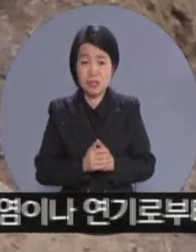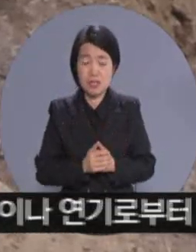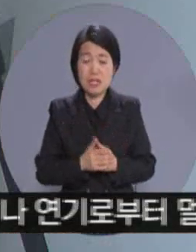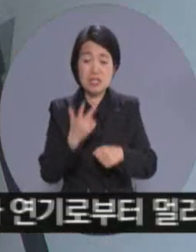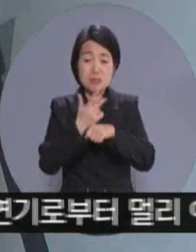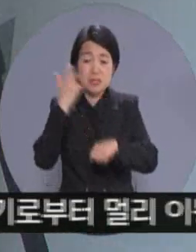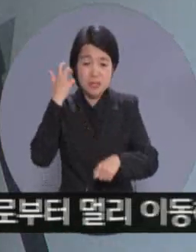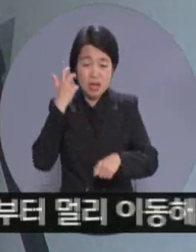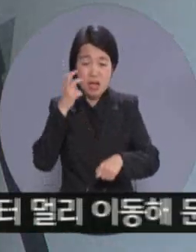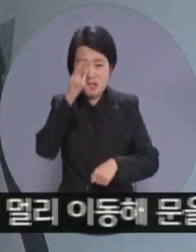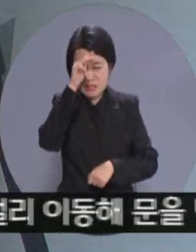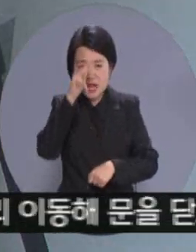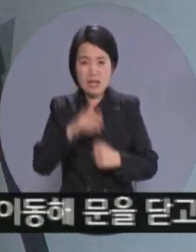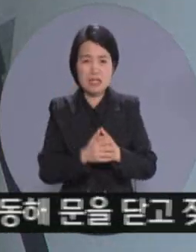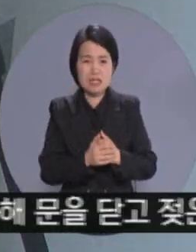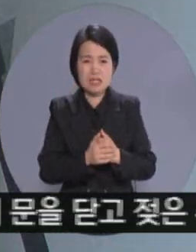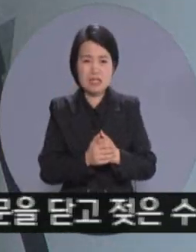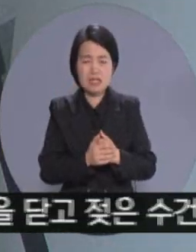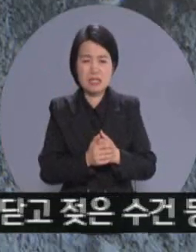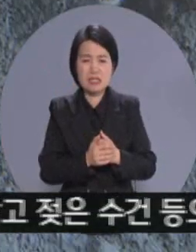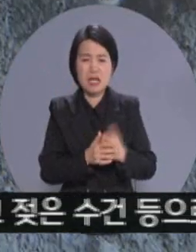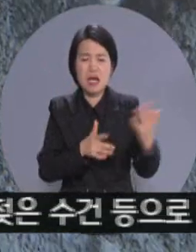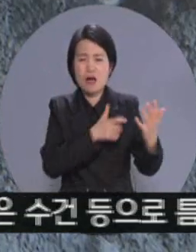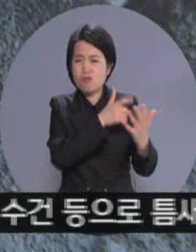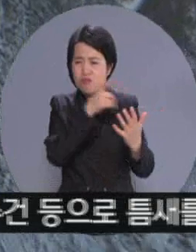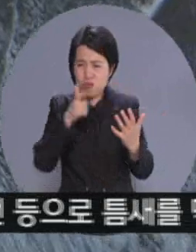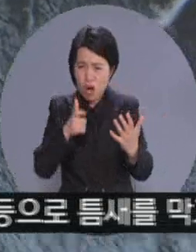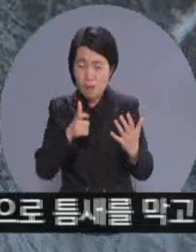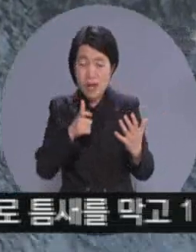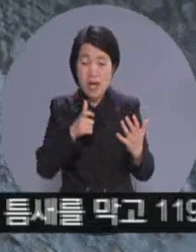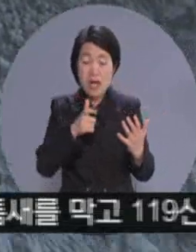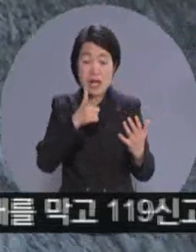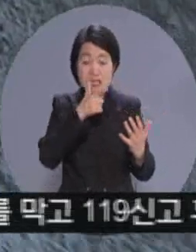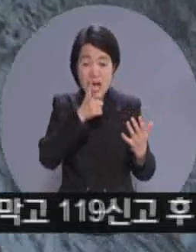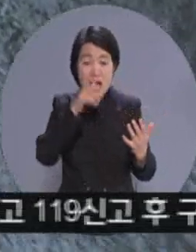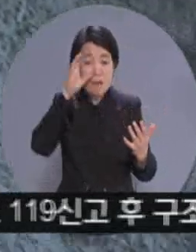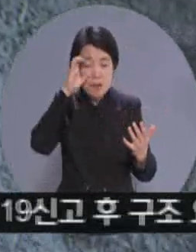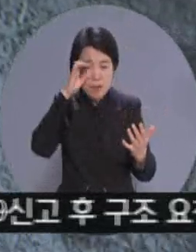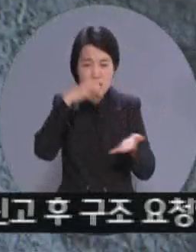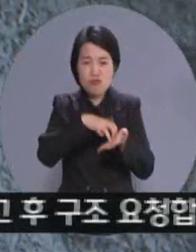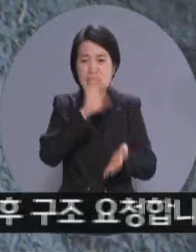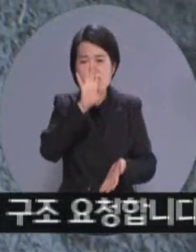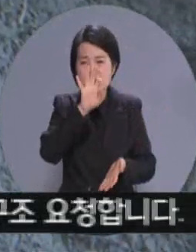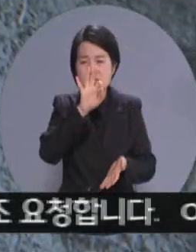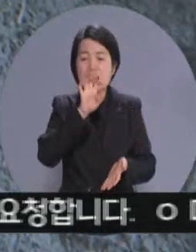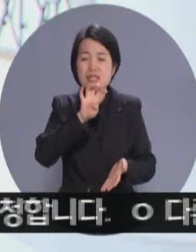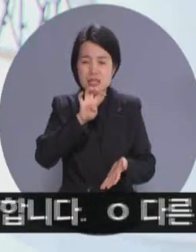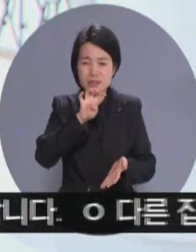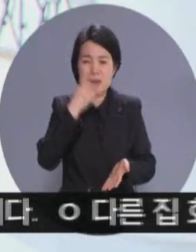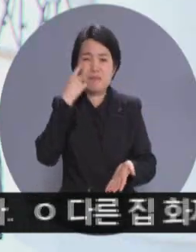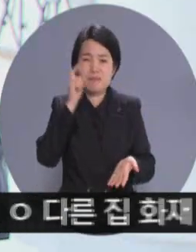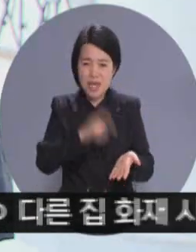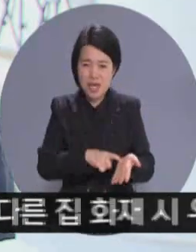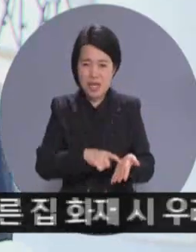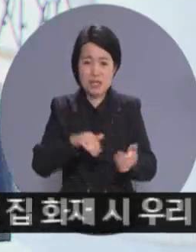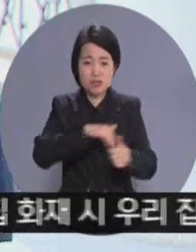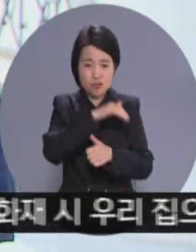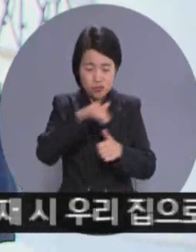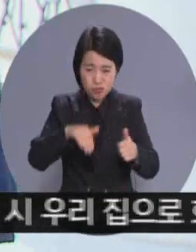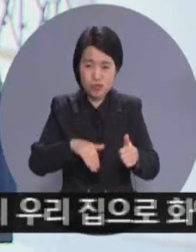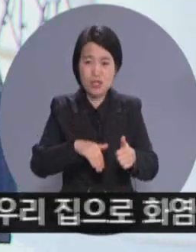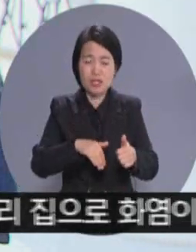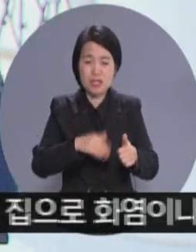경찰이 희생자에 사용한 것으로 추정되는 카빈 소총 탄피 40여 개도 확인됐습니다. 주변에서 탄두와